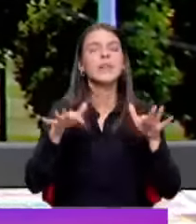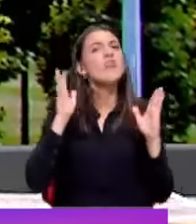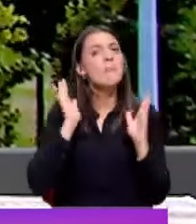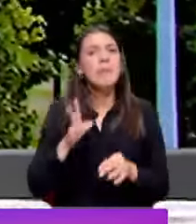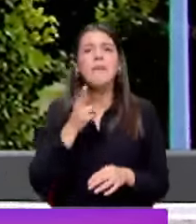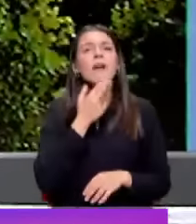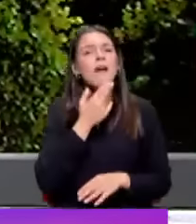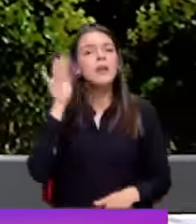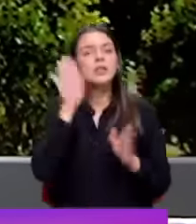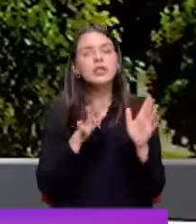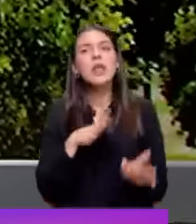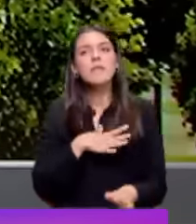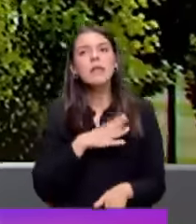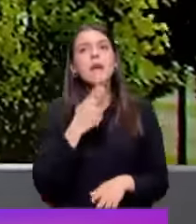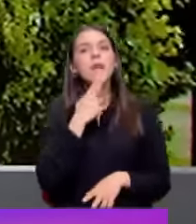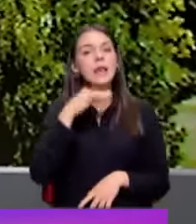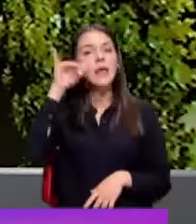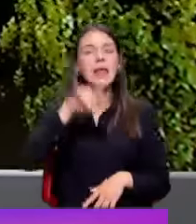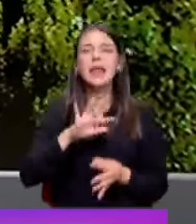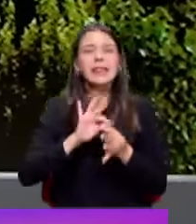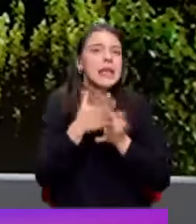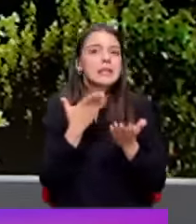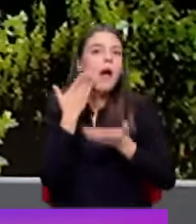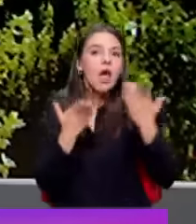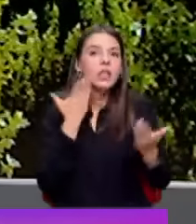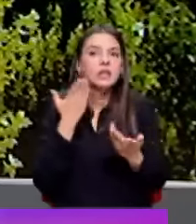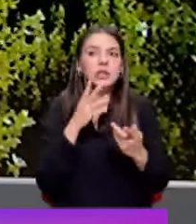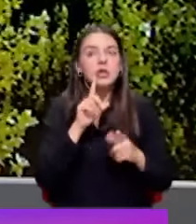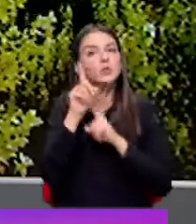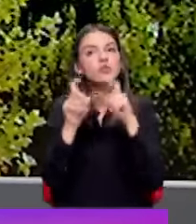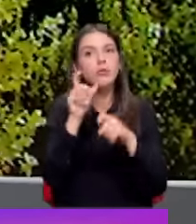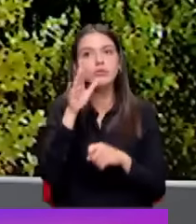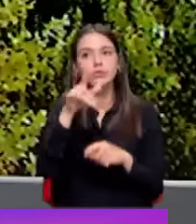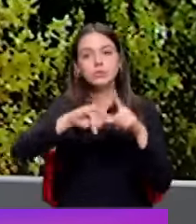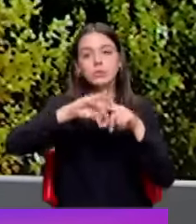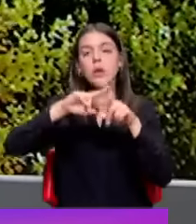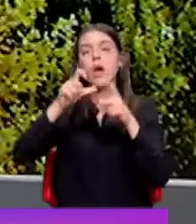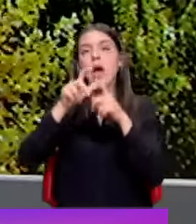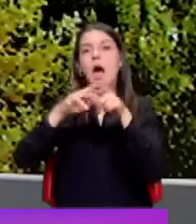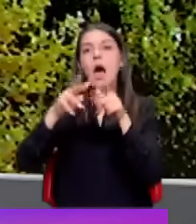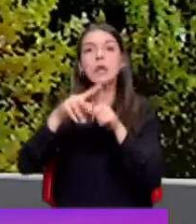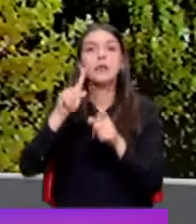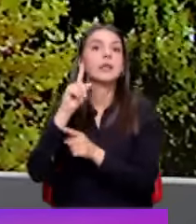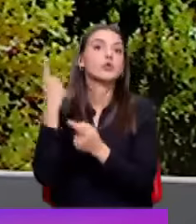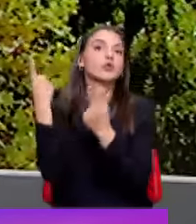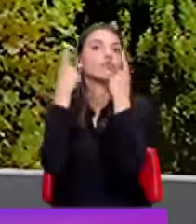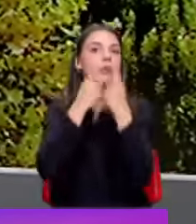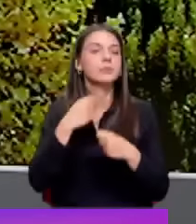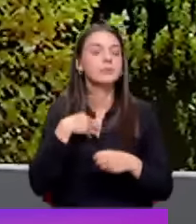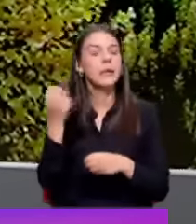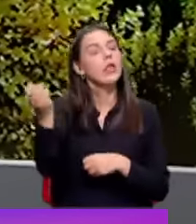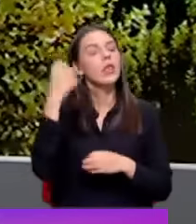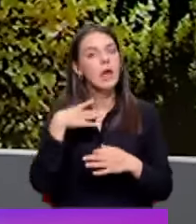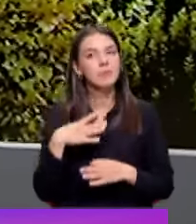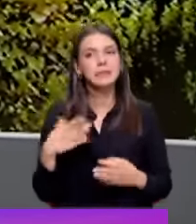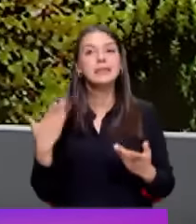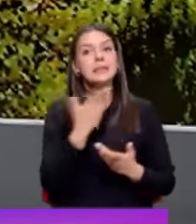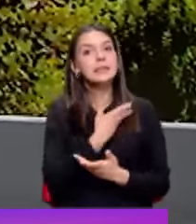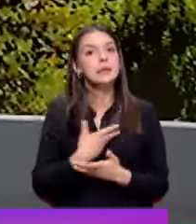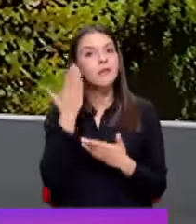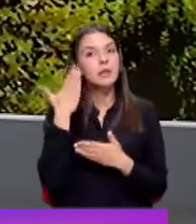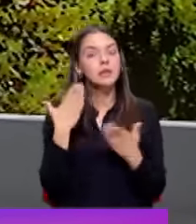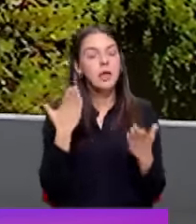kadına şiddet varsa kadın haklarından nasıl söz edeceğiz sorusunu Hasan Safi Bey sormuş, göndermiş sevgili